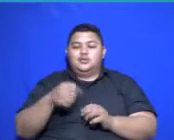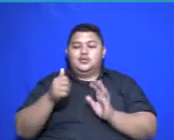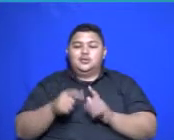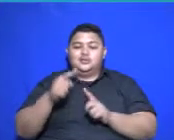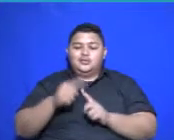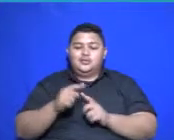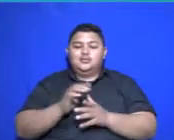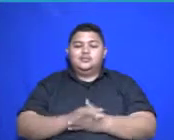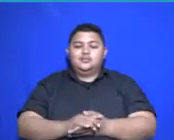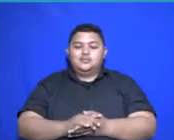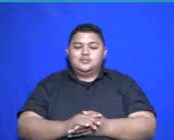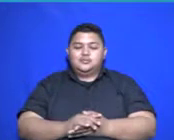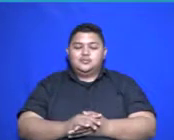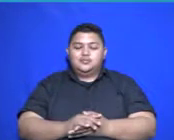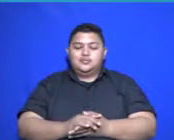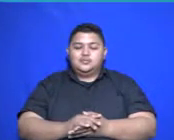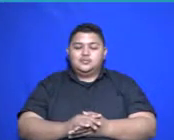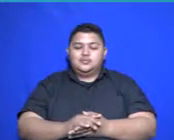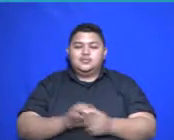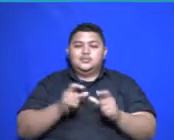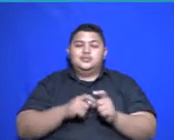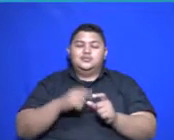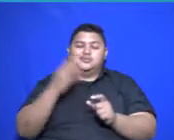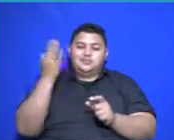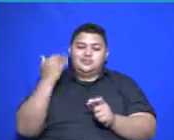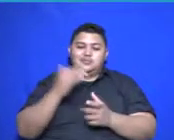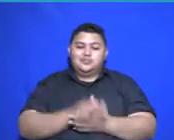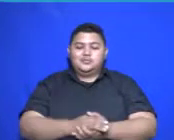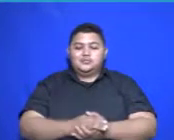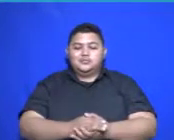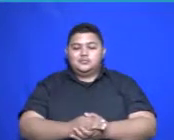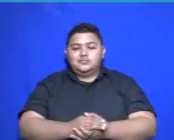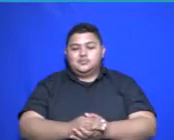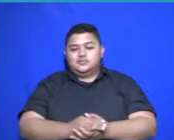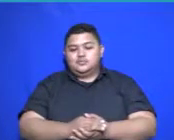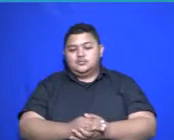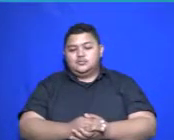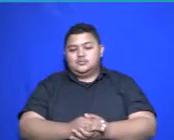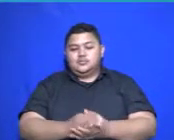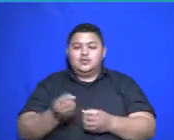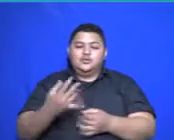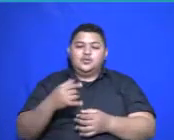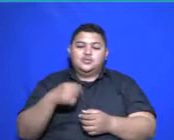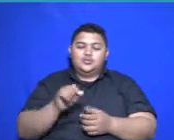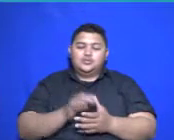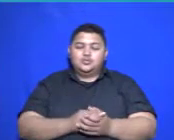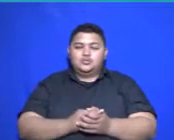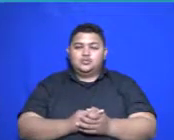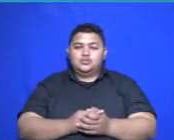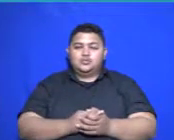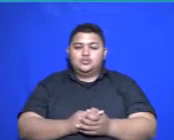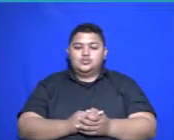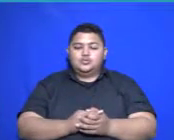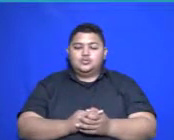123,6 triliun target. September 30 yang lalu terakhir terupdate